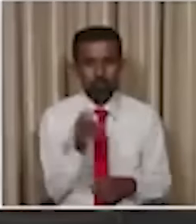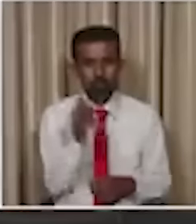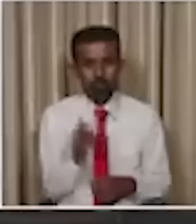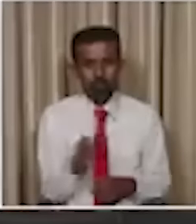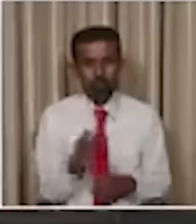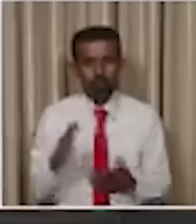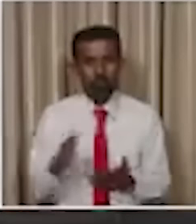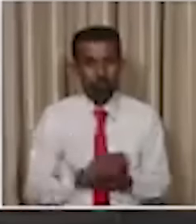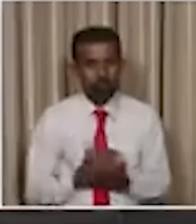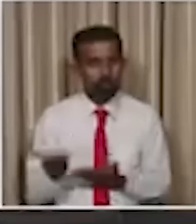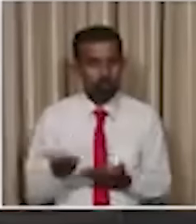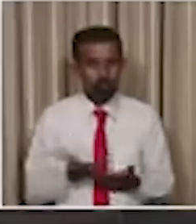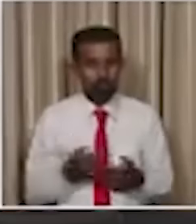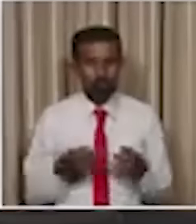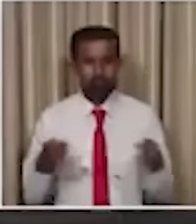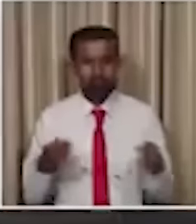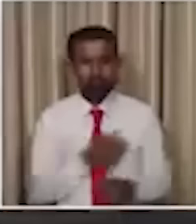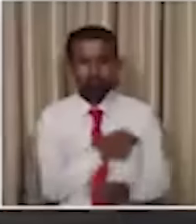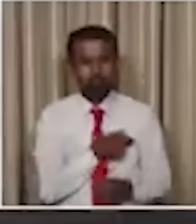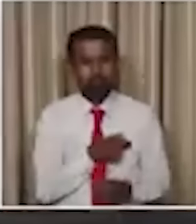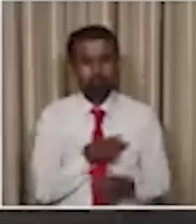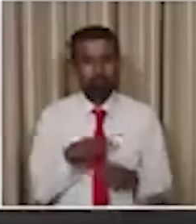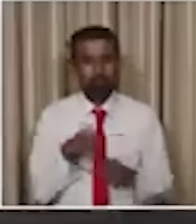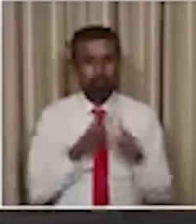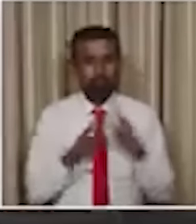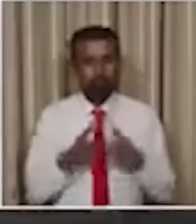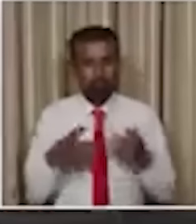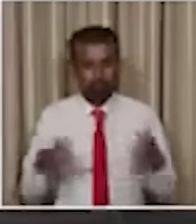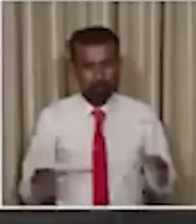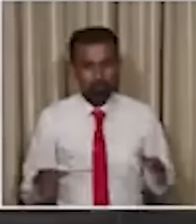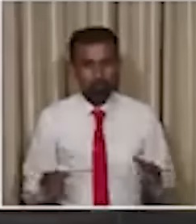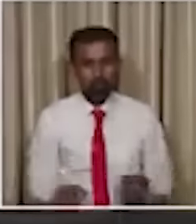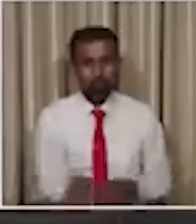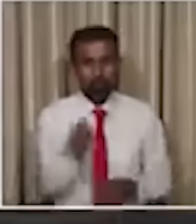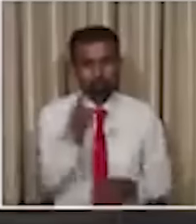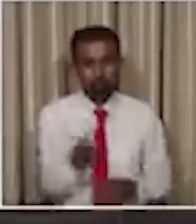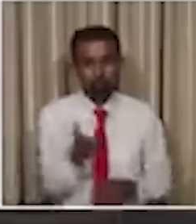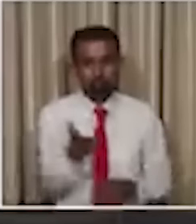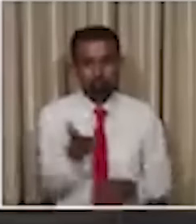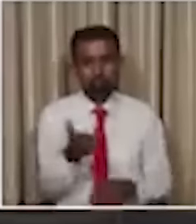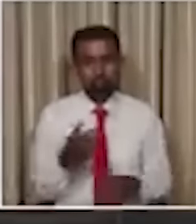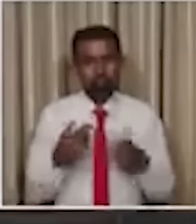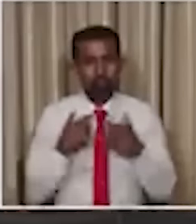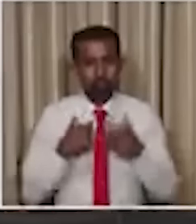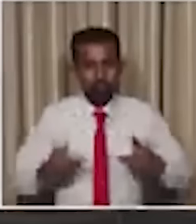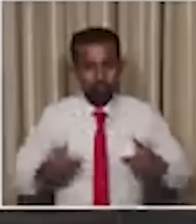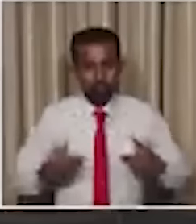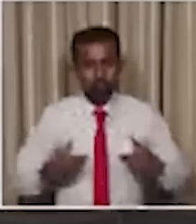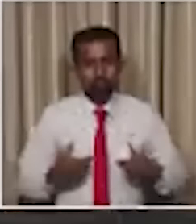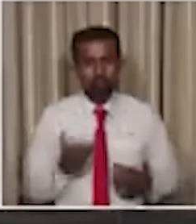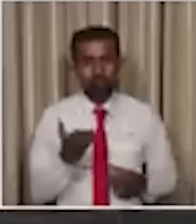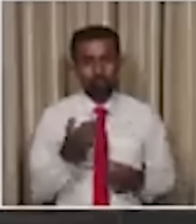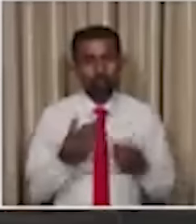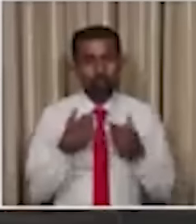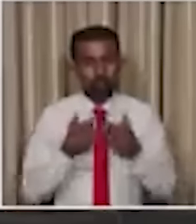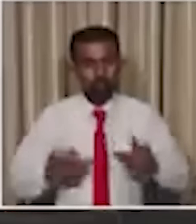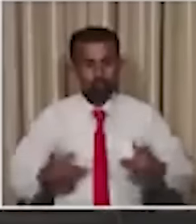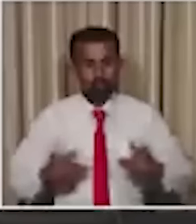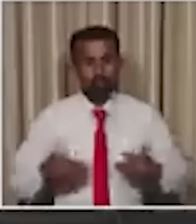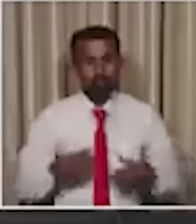මැදිහත් වෙලා විපක්ෂ නායකතුමා එක්ක කතා කරලා ඔබතුමන්ලයි නීතිඥවරුයි ඔබතුමන්ලගේ